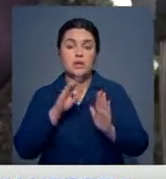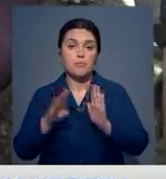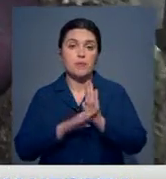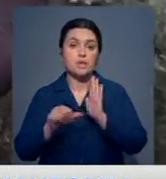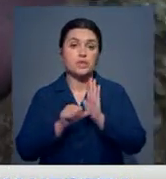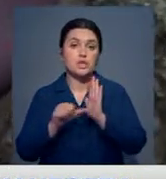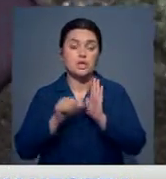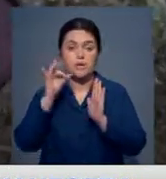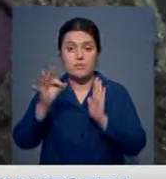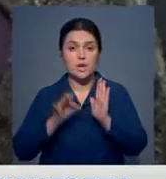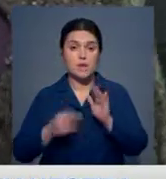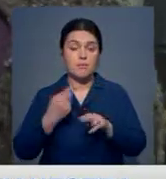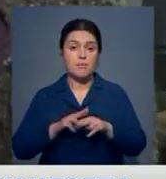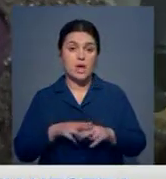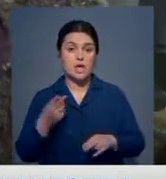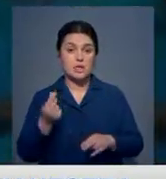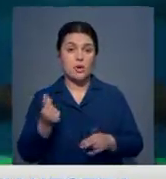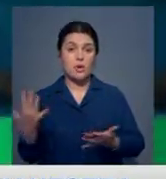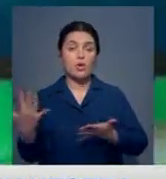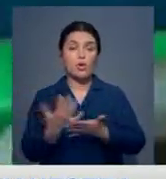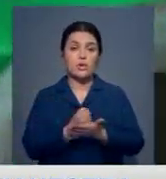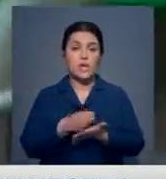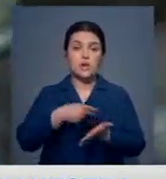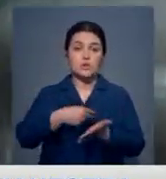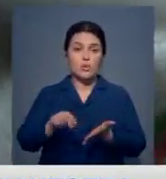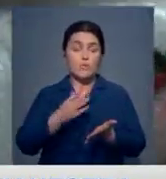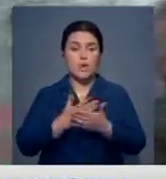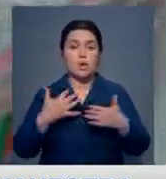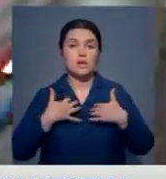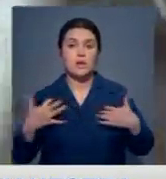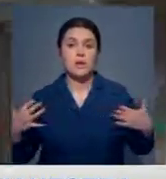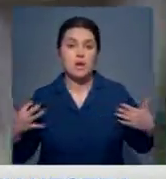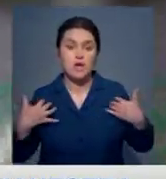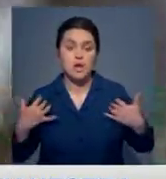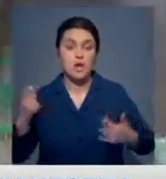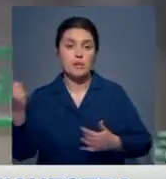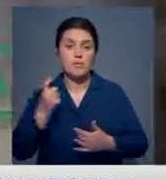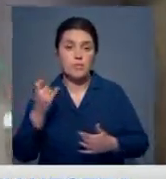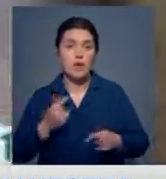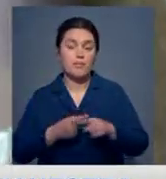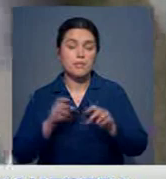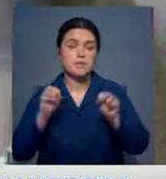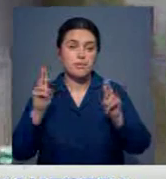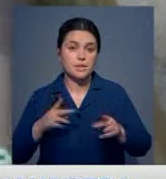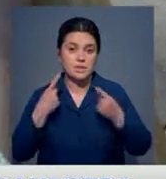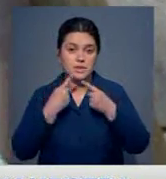6%. На эти средства хозяйству удалось закупить племенное стадо крупного рогатого скота, оборудование и